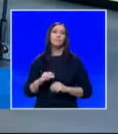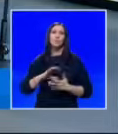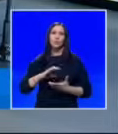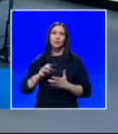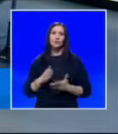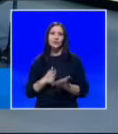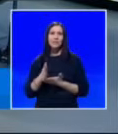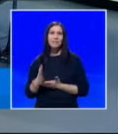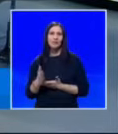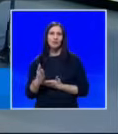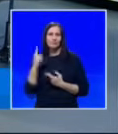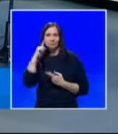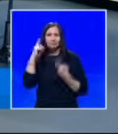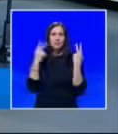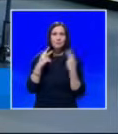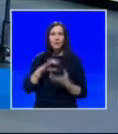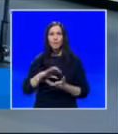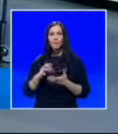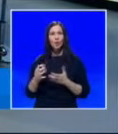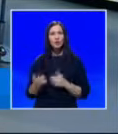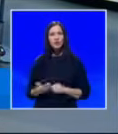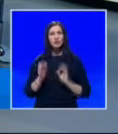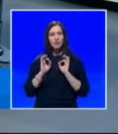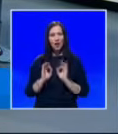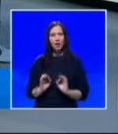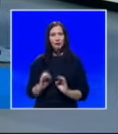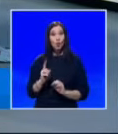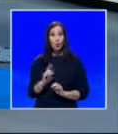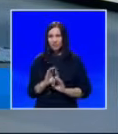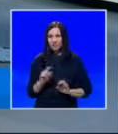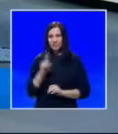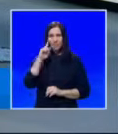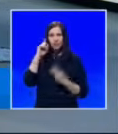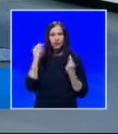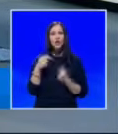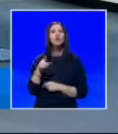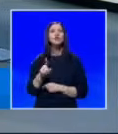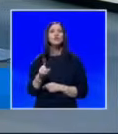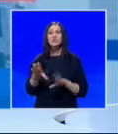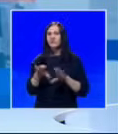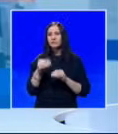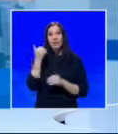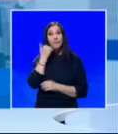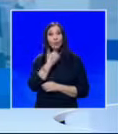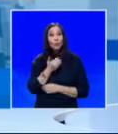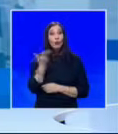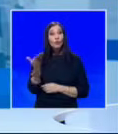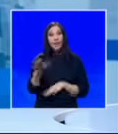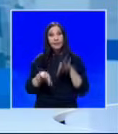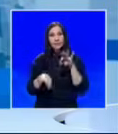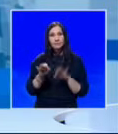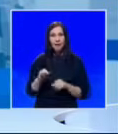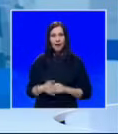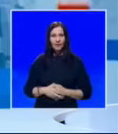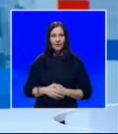начин, осъзнавайки политическите реалности, което съвсем не означава, че това се възприема добре от техните